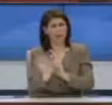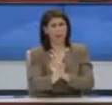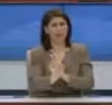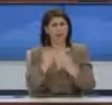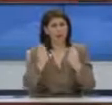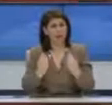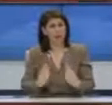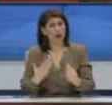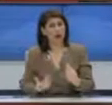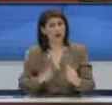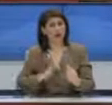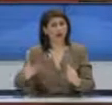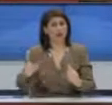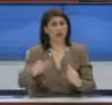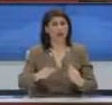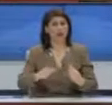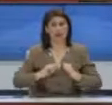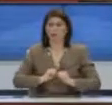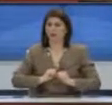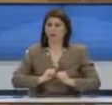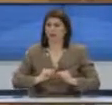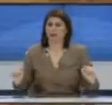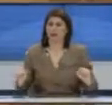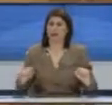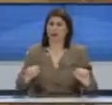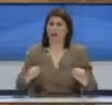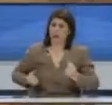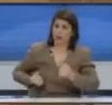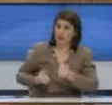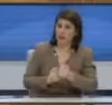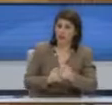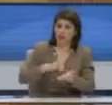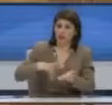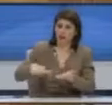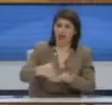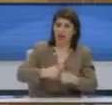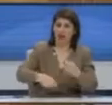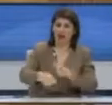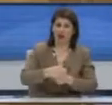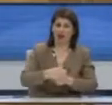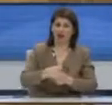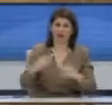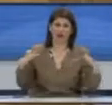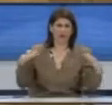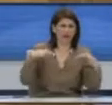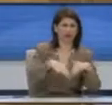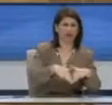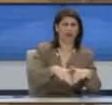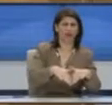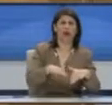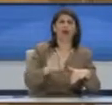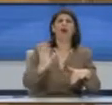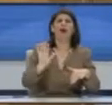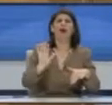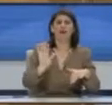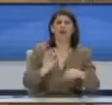καλό να έχουμε τους πολίτες να εκτονώνονται στηρίζοντας ταυτόχρονα την τοπική τους αγορά, από το να μαζεύονται